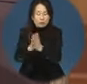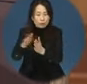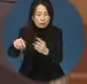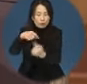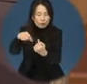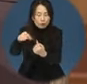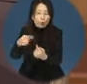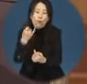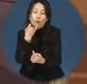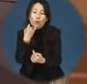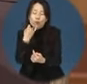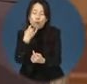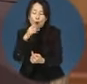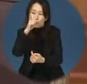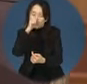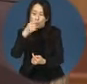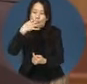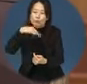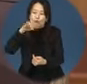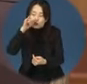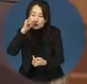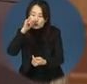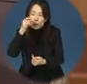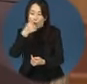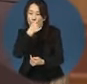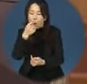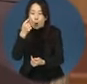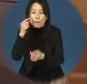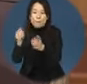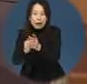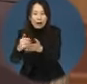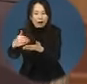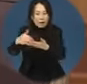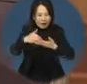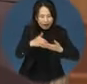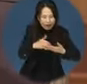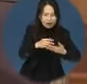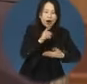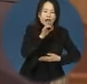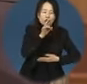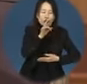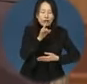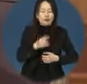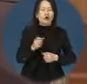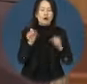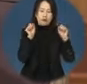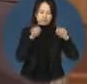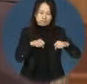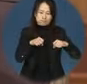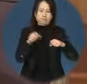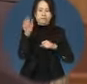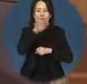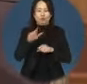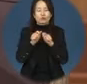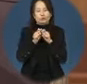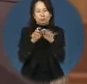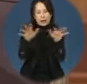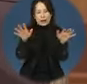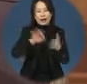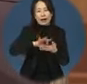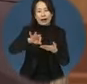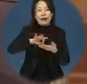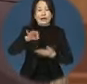이와 같이 좀 더 편리한 그것이 이 쯤 있으면 좋지 않겠냐는 하고 있어 했고요 방에 수치 관련해서도